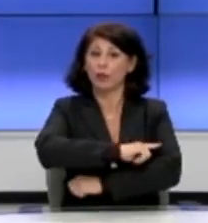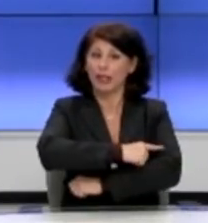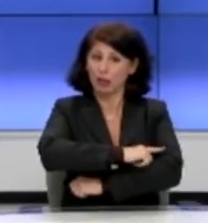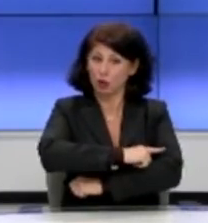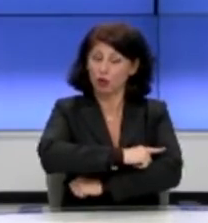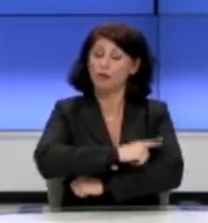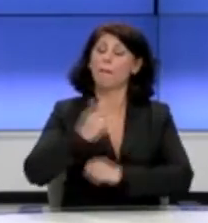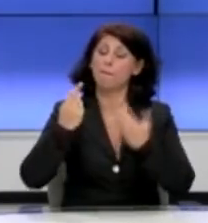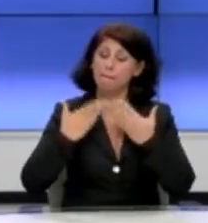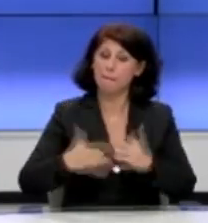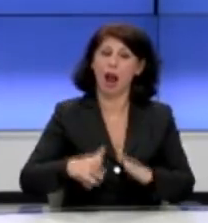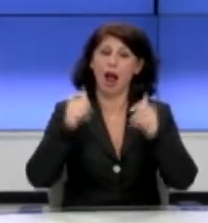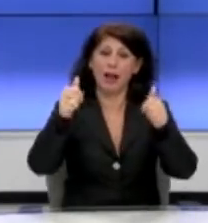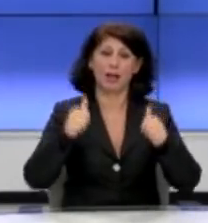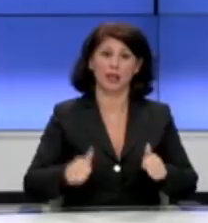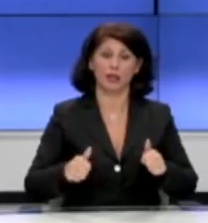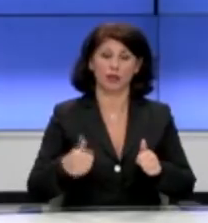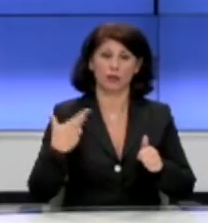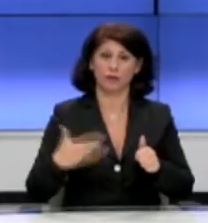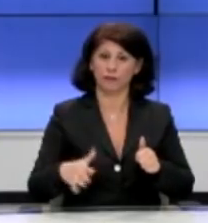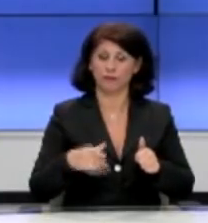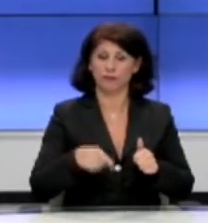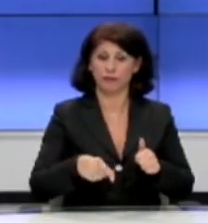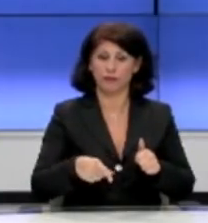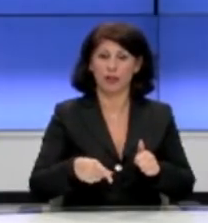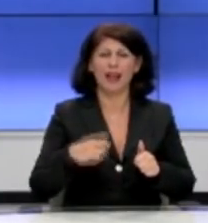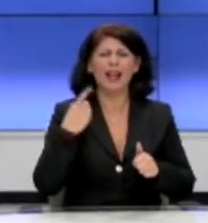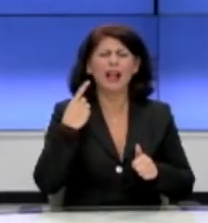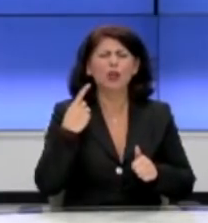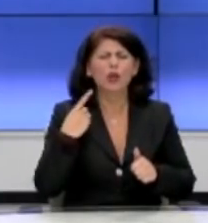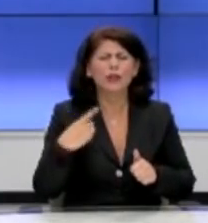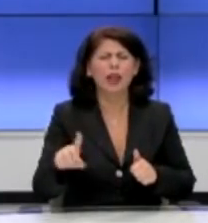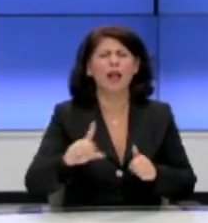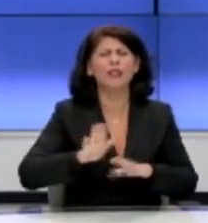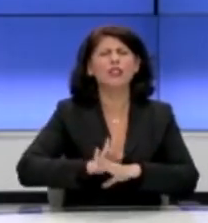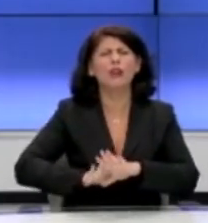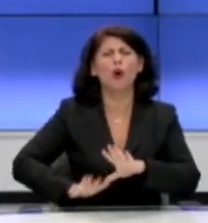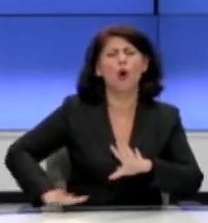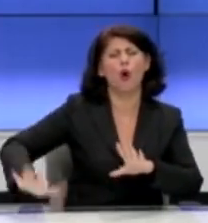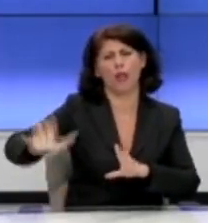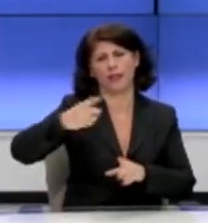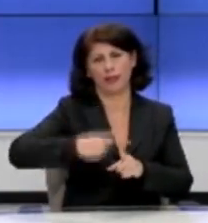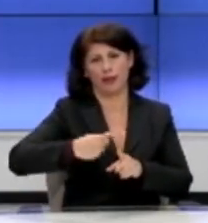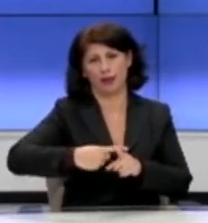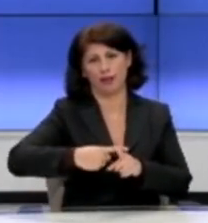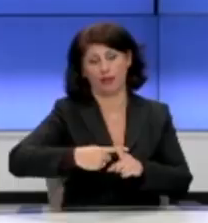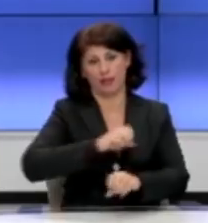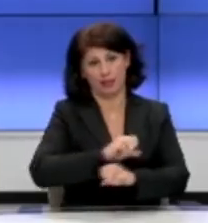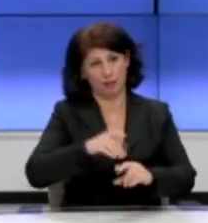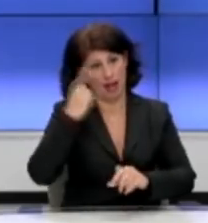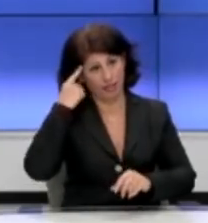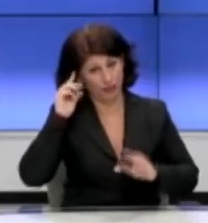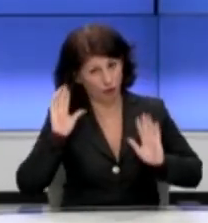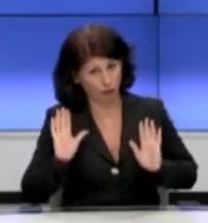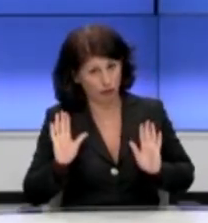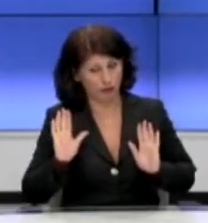γιατρών που ήδη έχουν βγάλει ανακοινώσεις, και αυτοί είναι εκατοντάδες σε όλη τη χώρα. Σας πληροφορούμε, αν δεν το